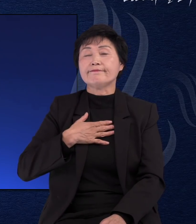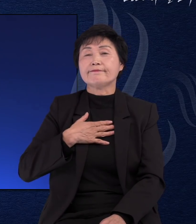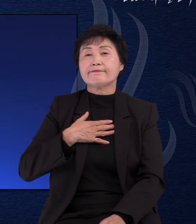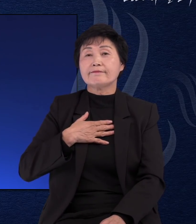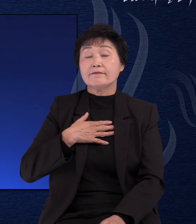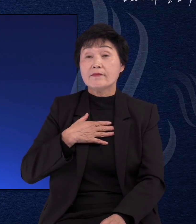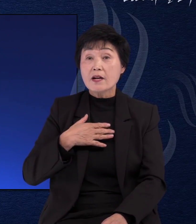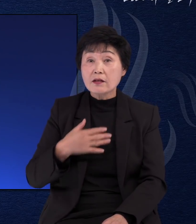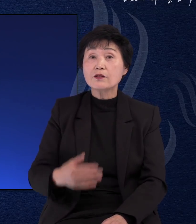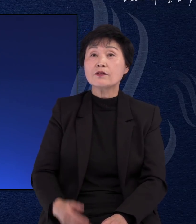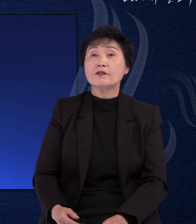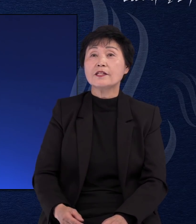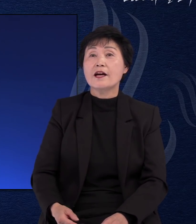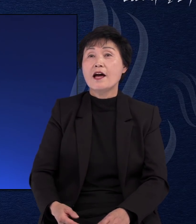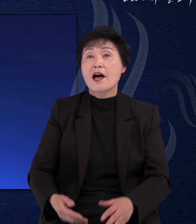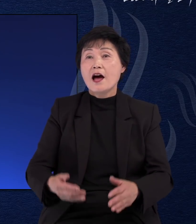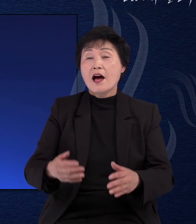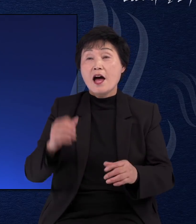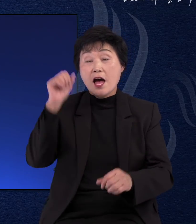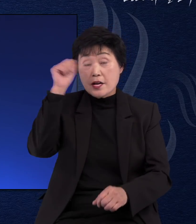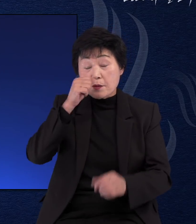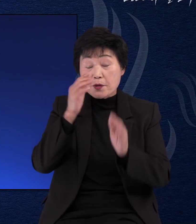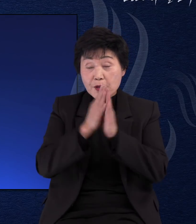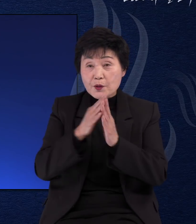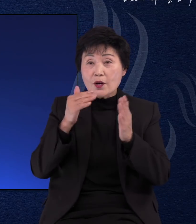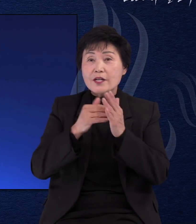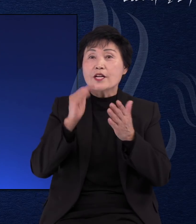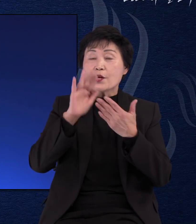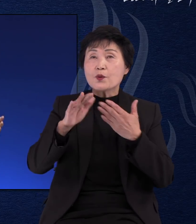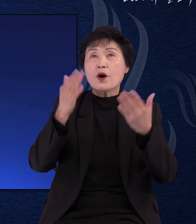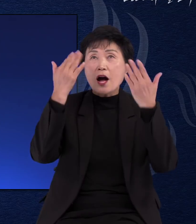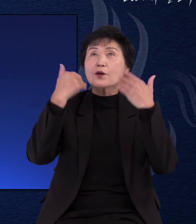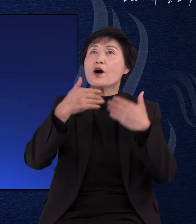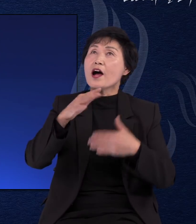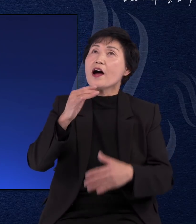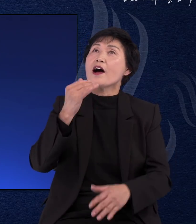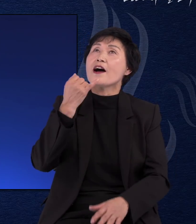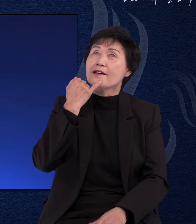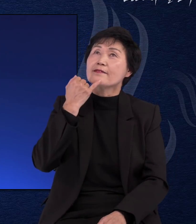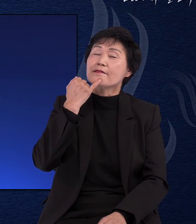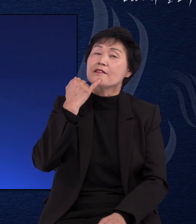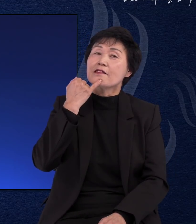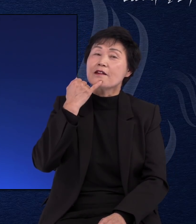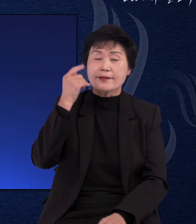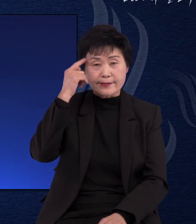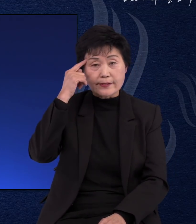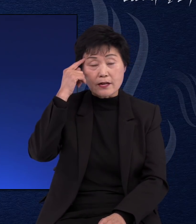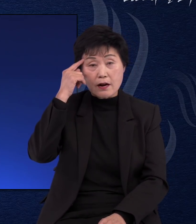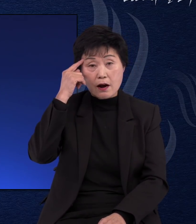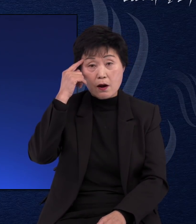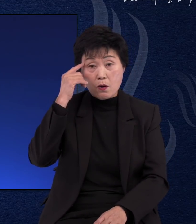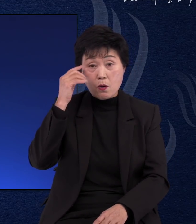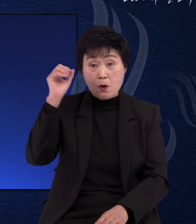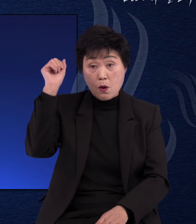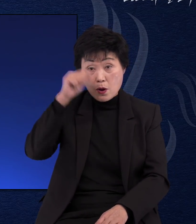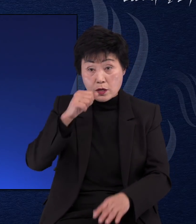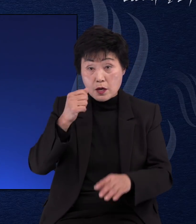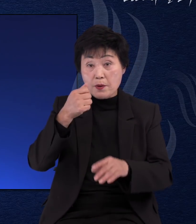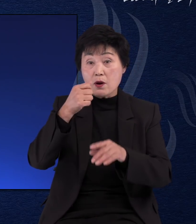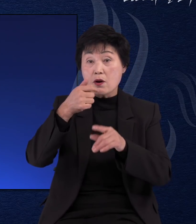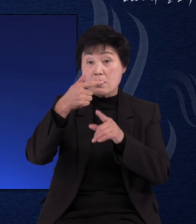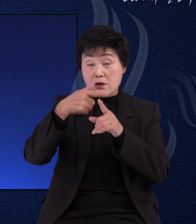마치고 등교를 하면 될 것 같아서 갔더니만 한 80여 명이 지하실에 모여가지고 예배를 드리는데 맨 뒷자리에